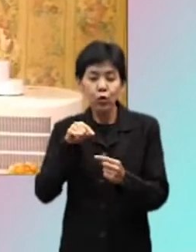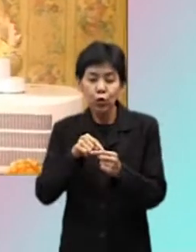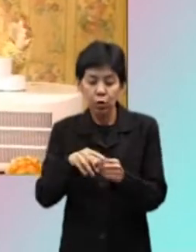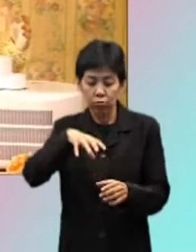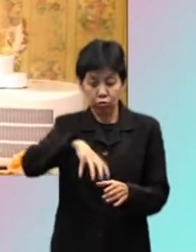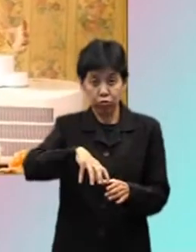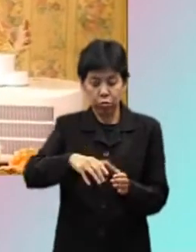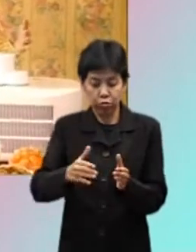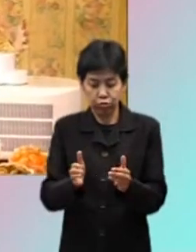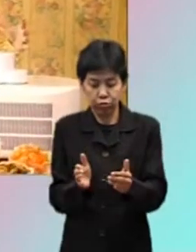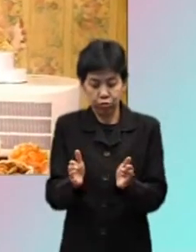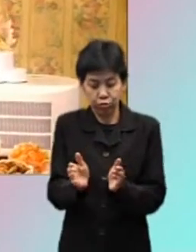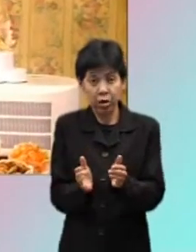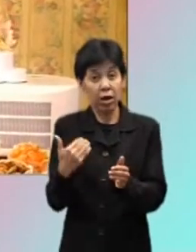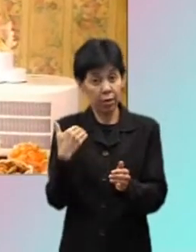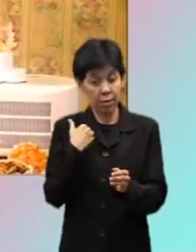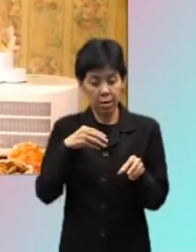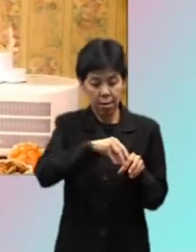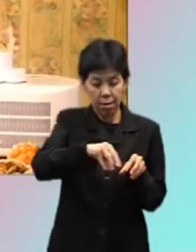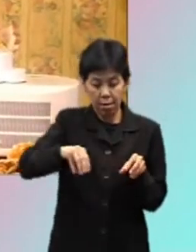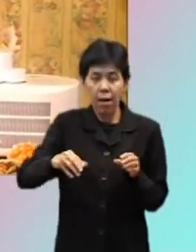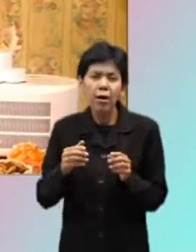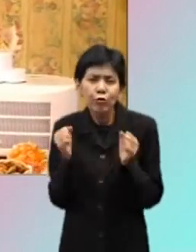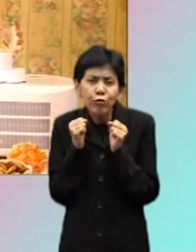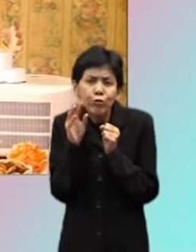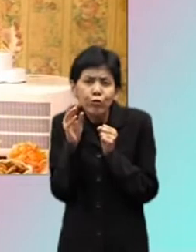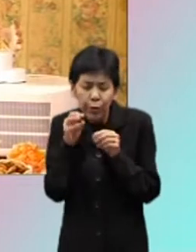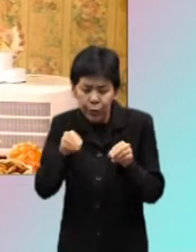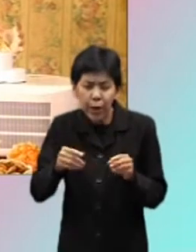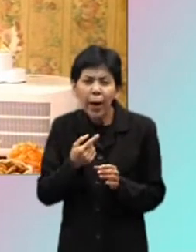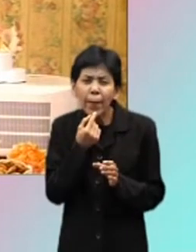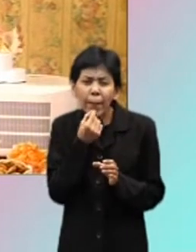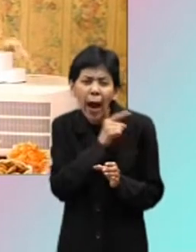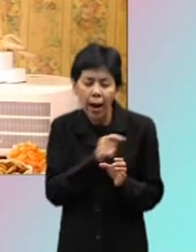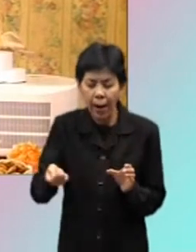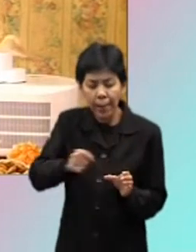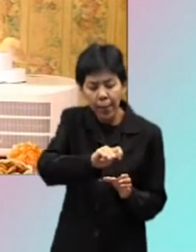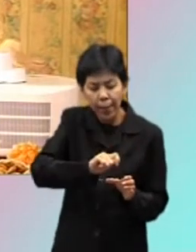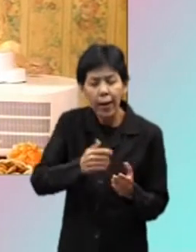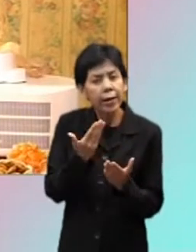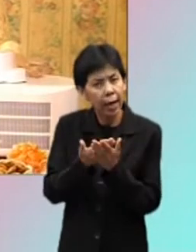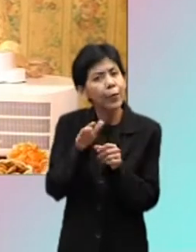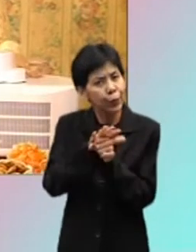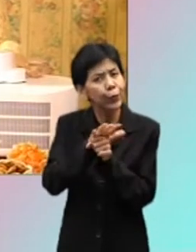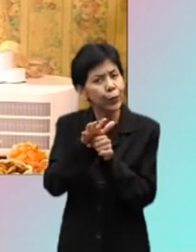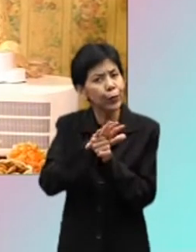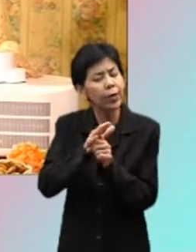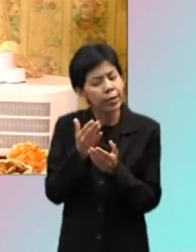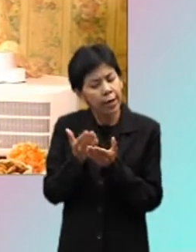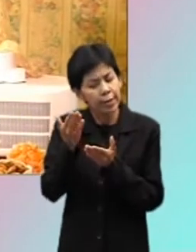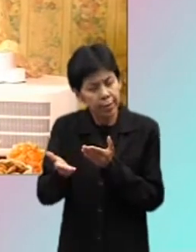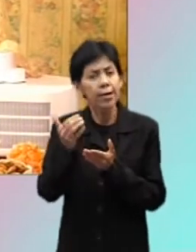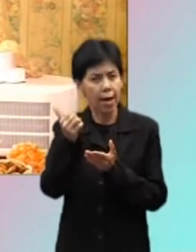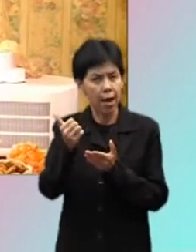ยู่ตรงกลางและรอบๆเนี่ยจะเป็นใส่น้ำแข็งกับเกลือนะคะถือว่าใช้ได้เหมือนกันแล้วราคาก็ไม่แพงมากสามารถซื้อห